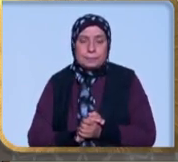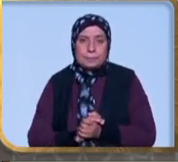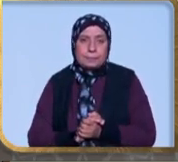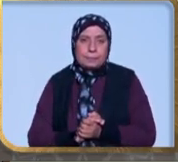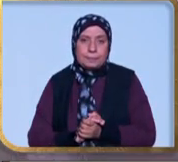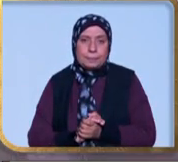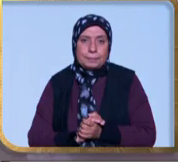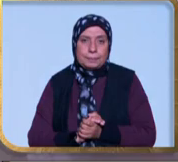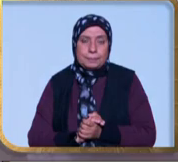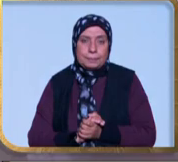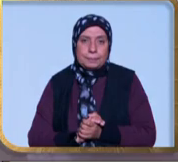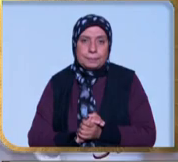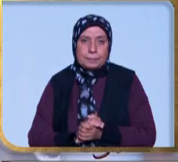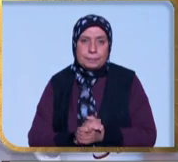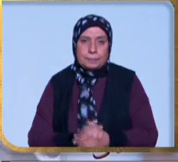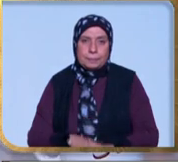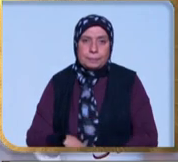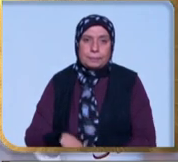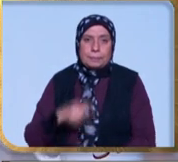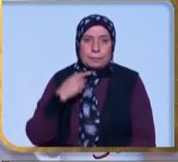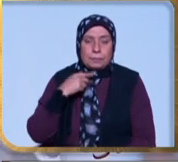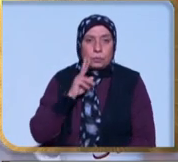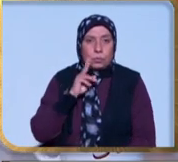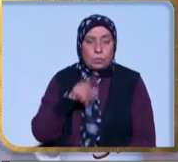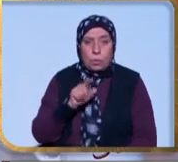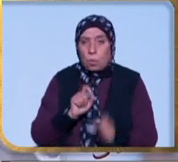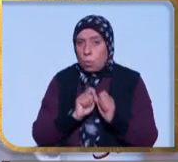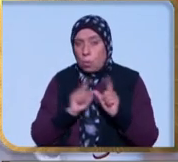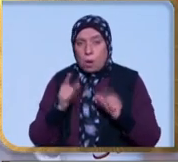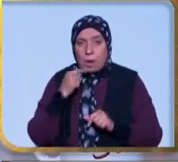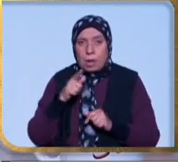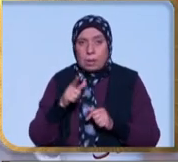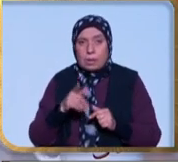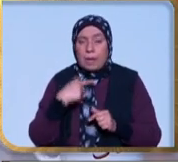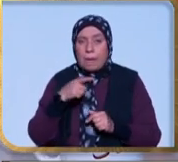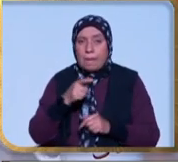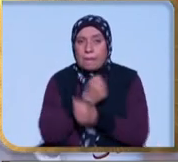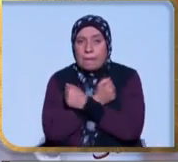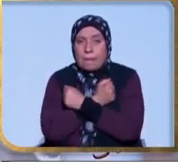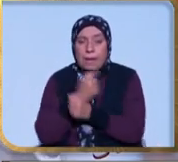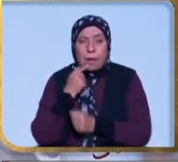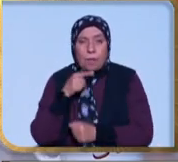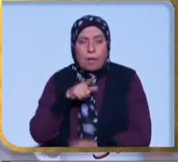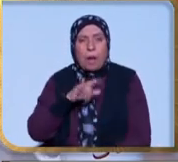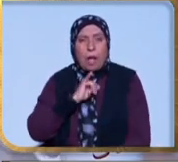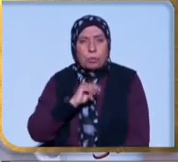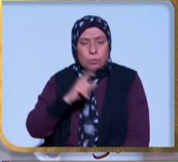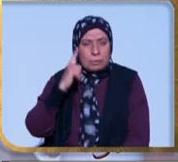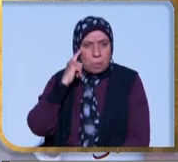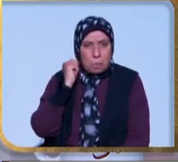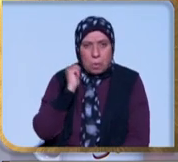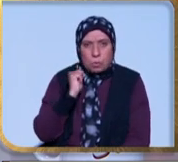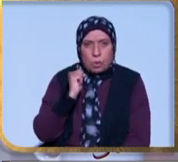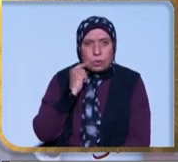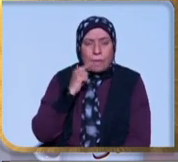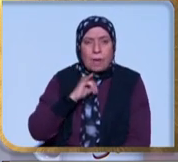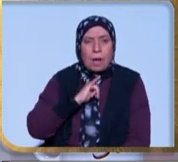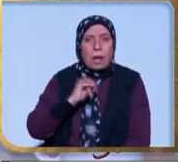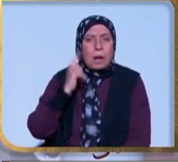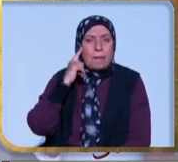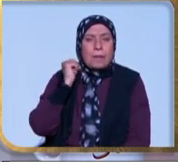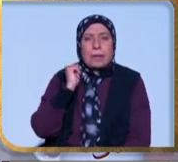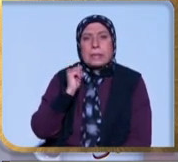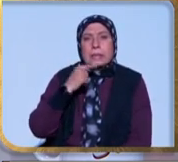العظيم. لقد أصر فرعون على عناده وعدم إيمانه، وأصر على